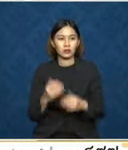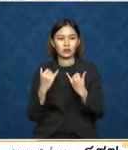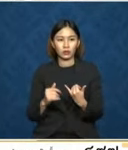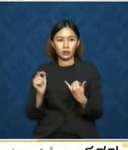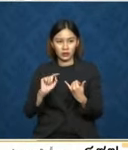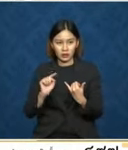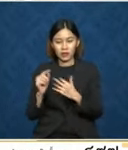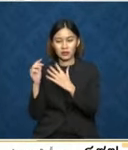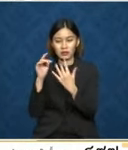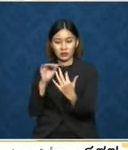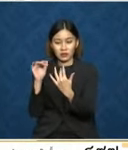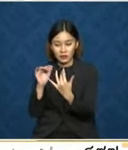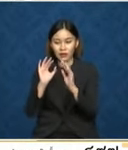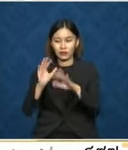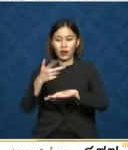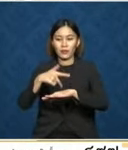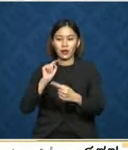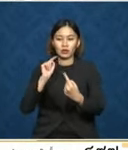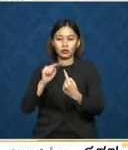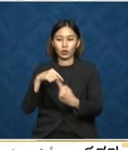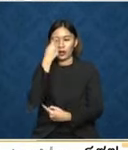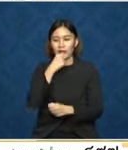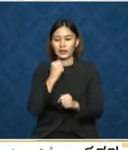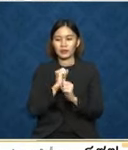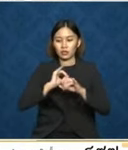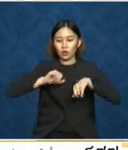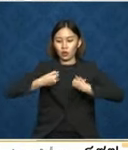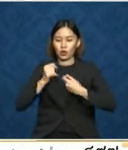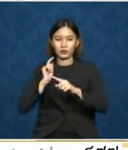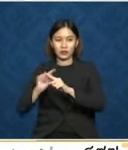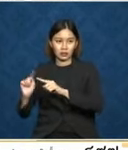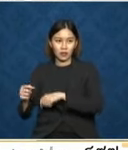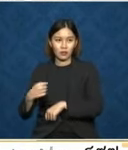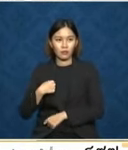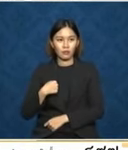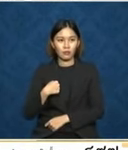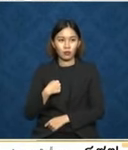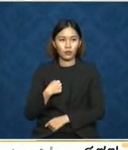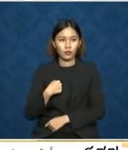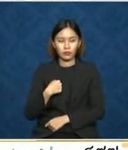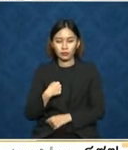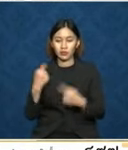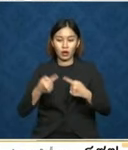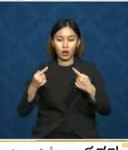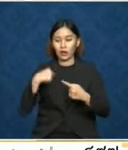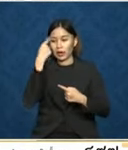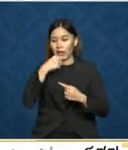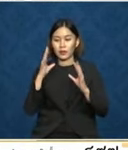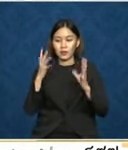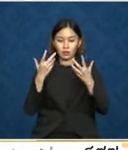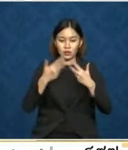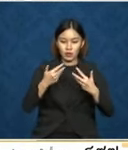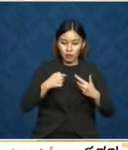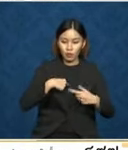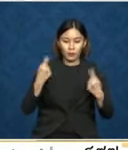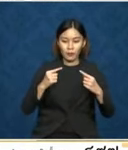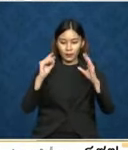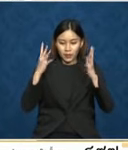ผู้ประกอบการด้วยนะครับผมไม่เคยตั้งตนเป็นศัตรูกับใครหรืออุตสาหกรรมไหนผมเห็นด้วยกับการพัฒนาและการเจริญเติบโตของ